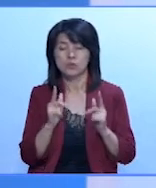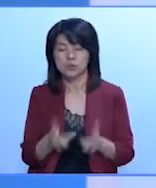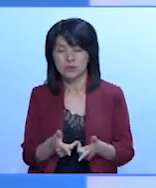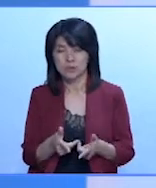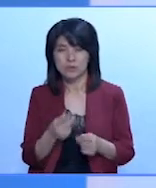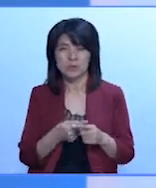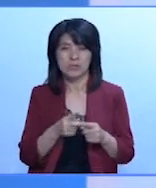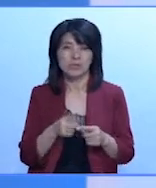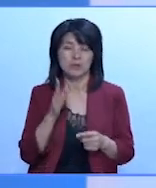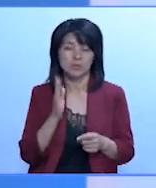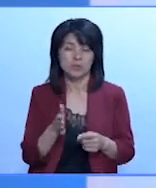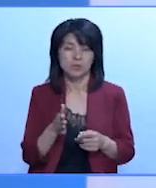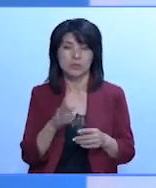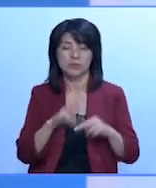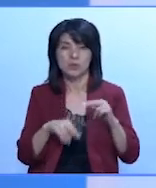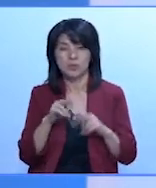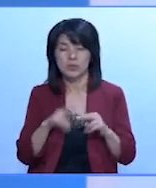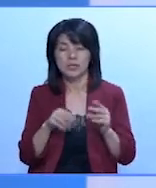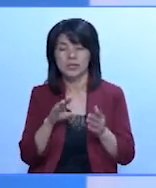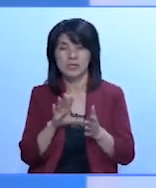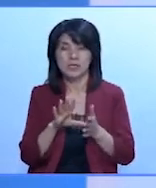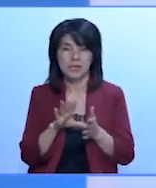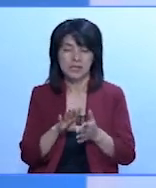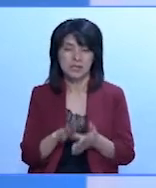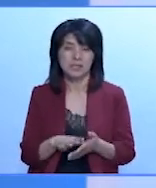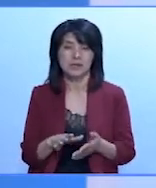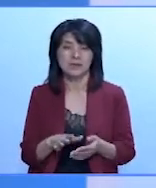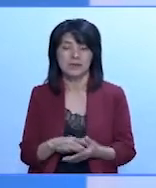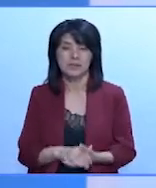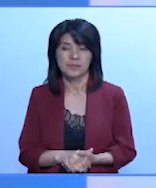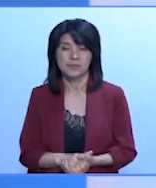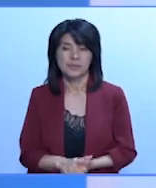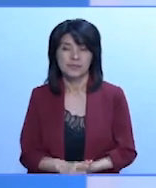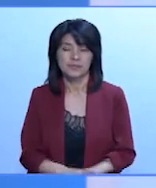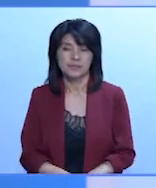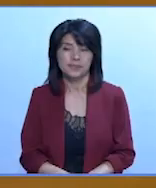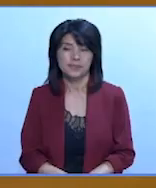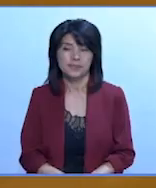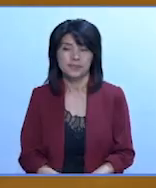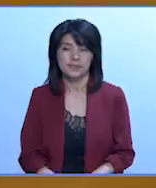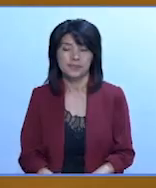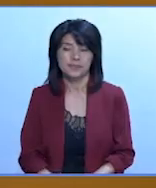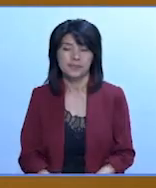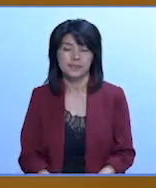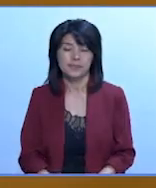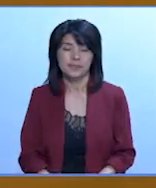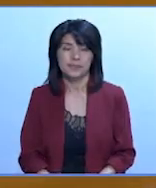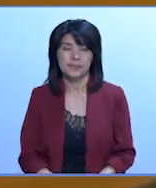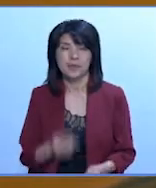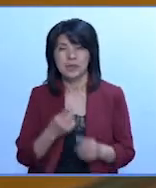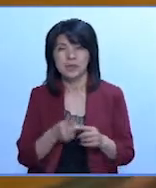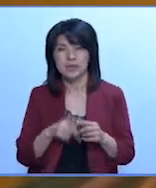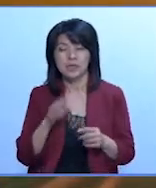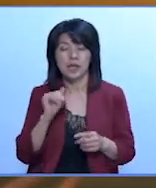шаһарында қалай жүзеге асуда? Толығырақ қашықтықтан жұмыс жасап жатқан тілшіміз өрбітсін. Бұл Ақсудағы